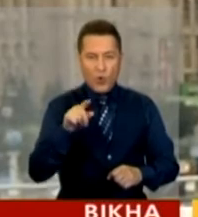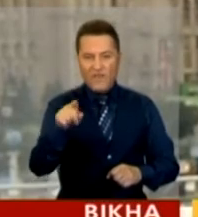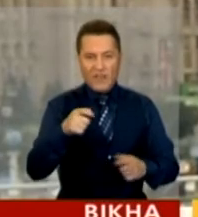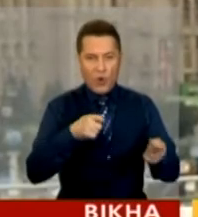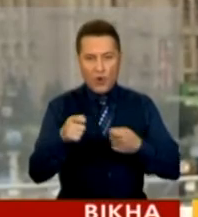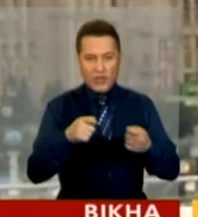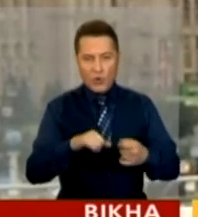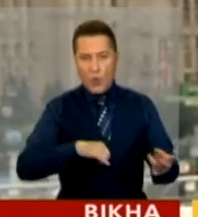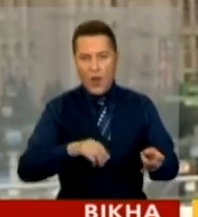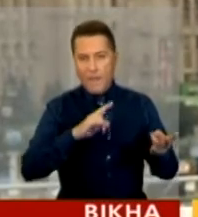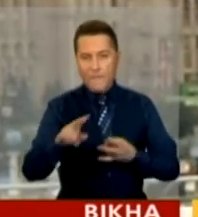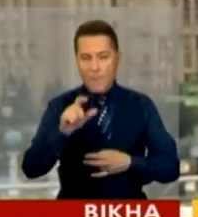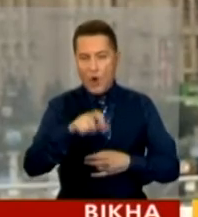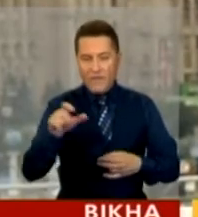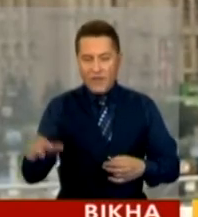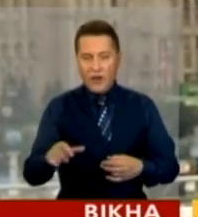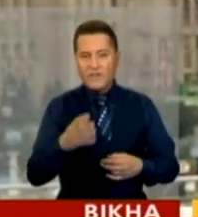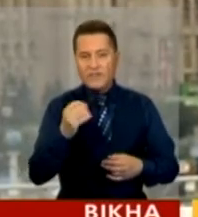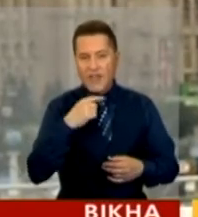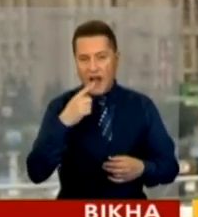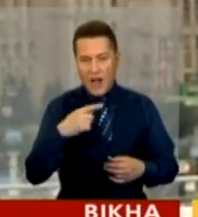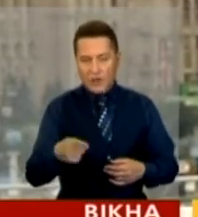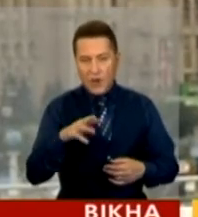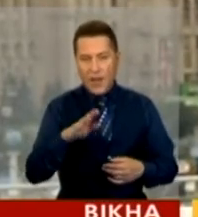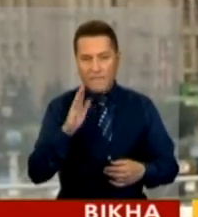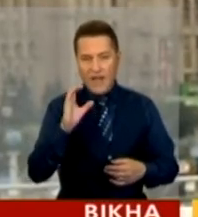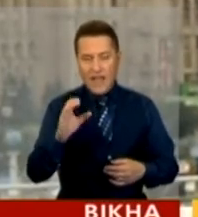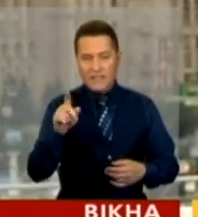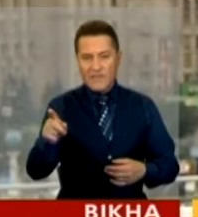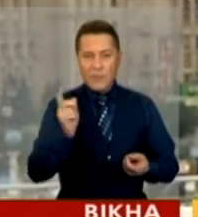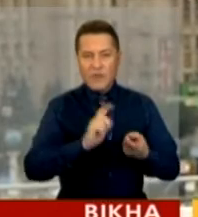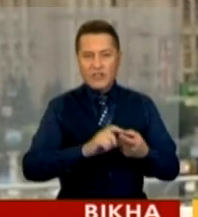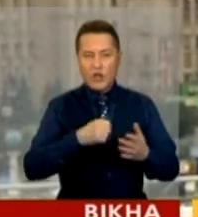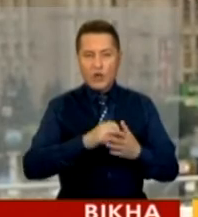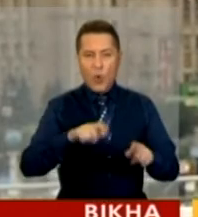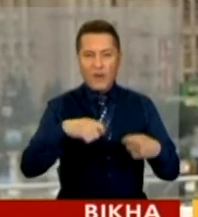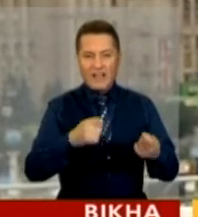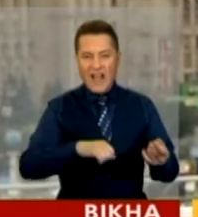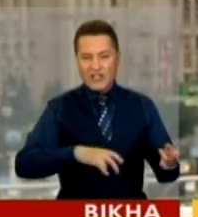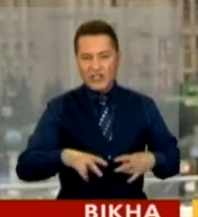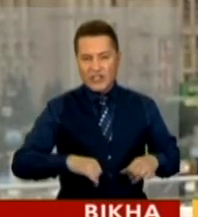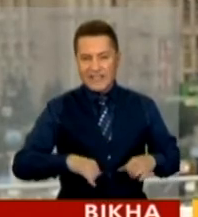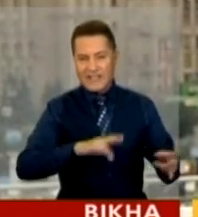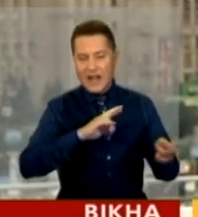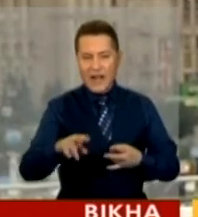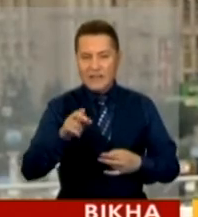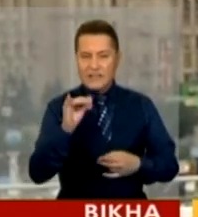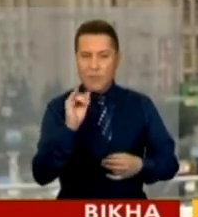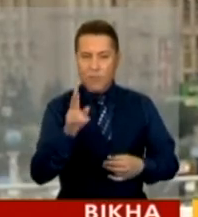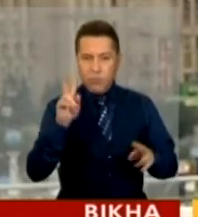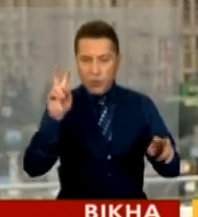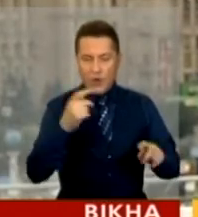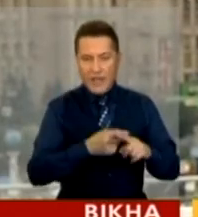координує бойовиків. А ще, як кажуть в МВС, саме він може бути причетний до передачі терористам установки БУК, із якої і